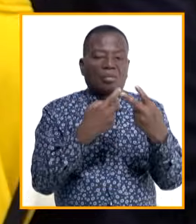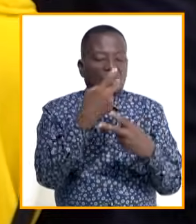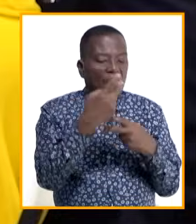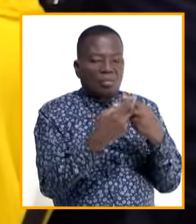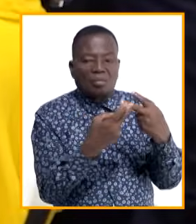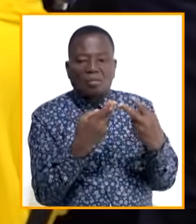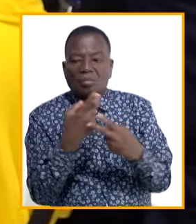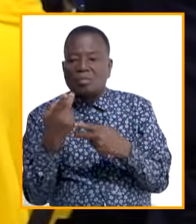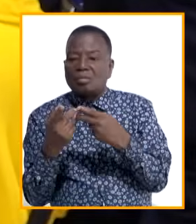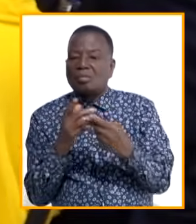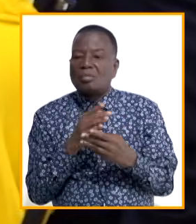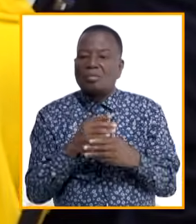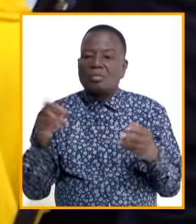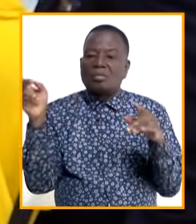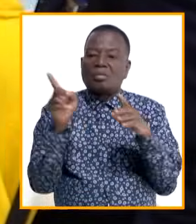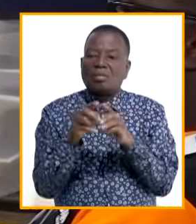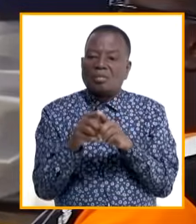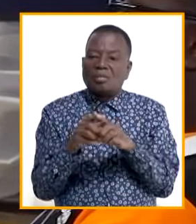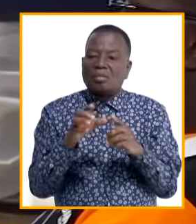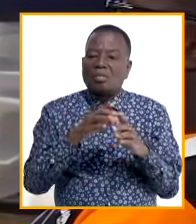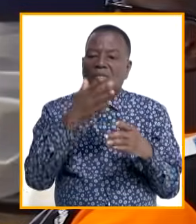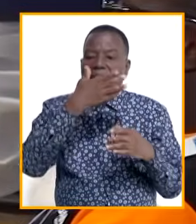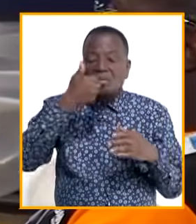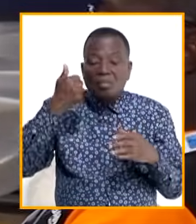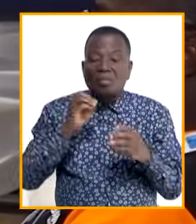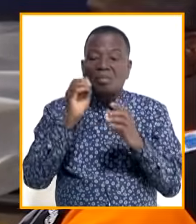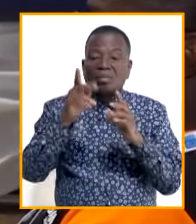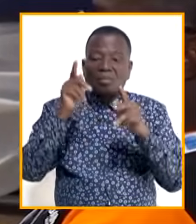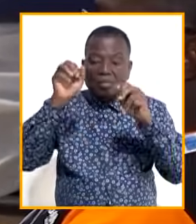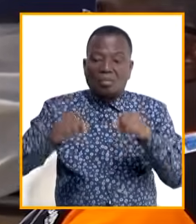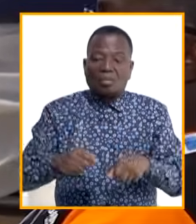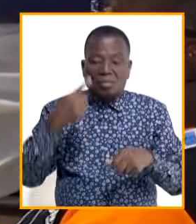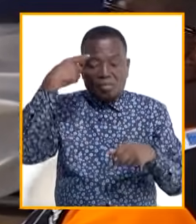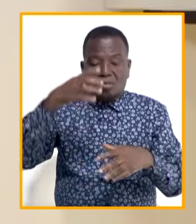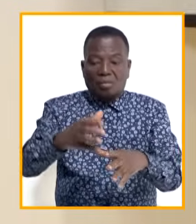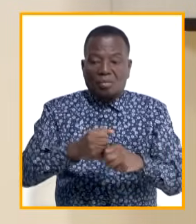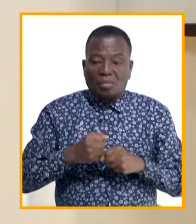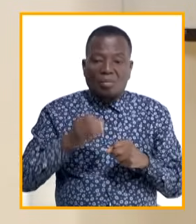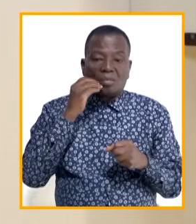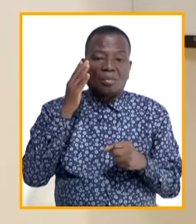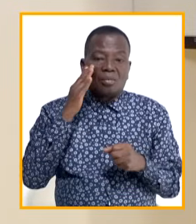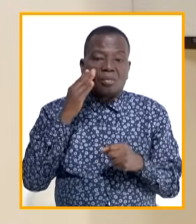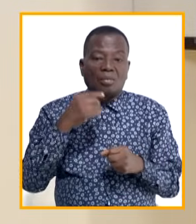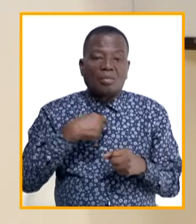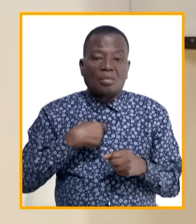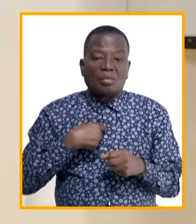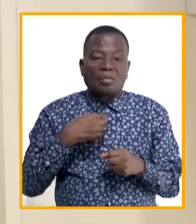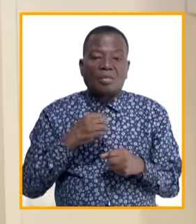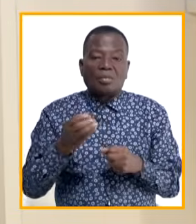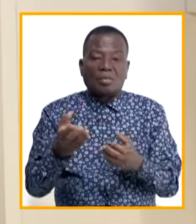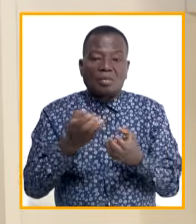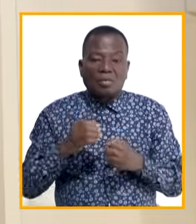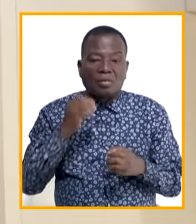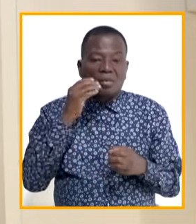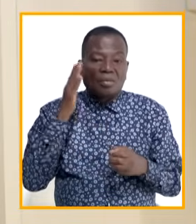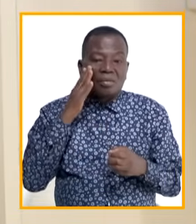immobiliers. Objectif, rencontrer la meilleure offre possible pour l'acquisition d'un logement. Je me renseigne aussi pour une maison.